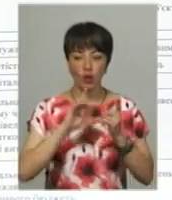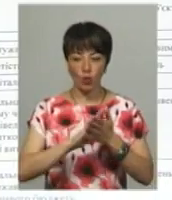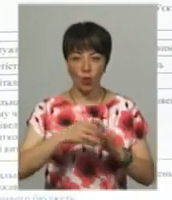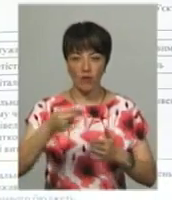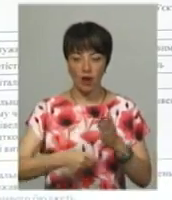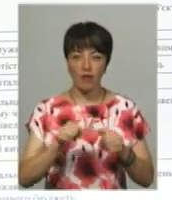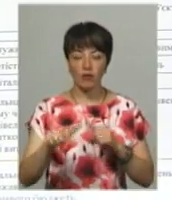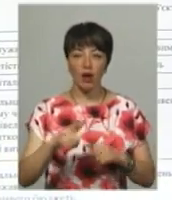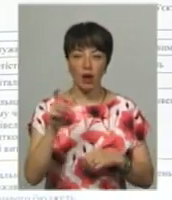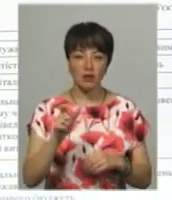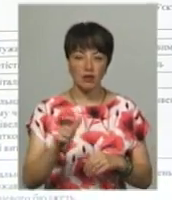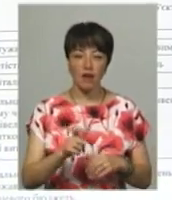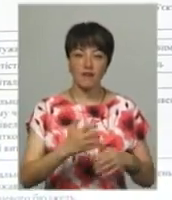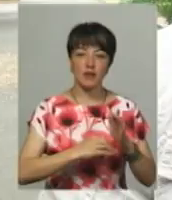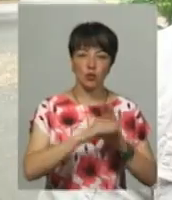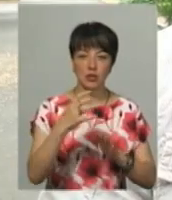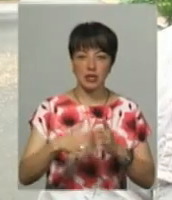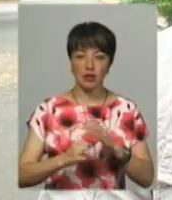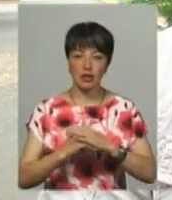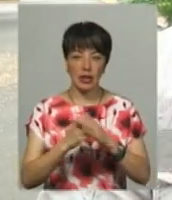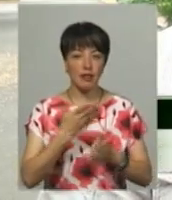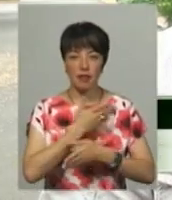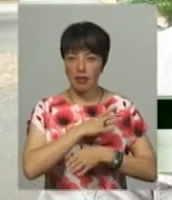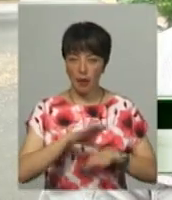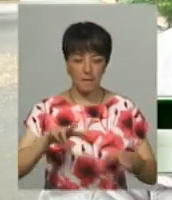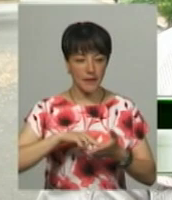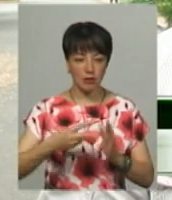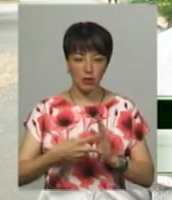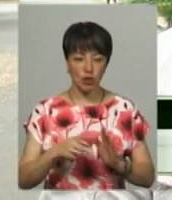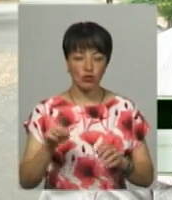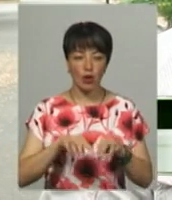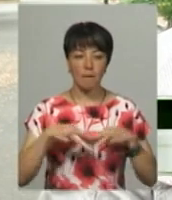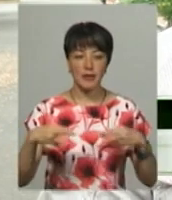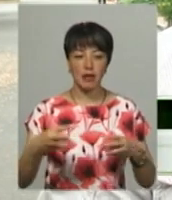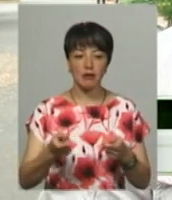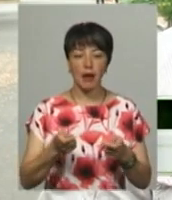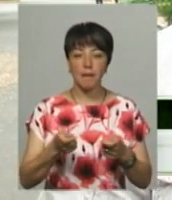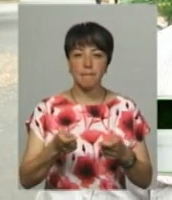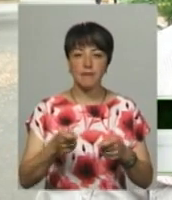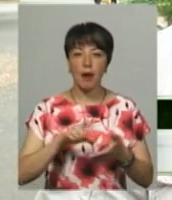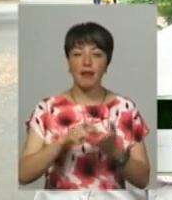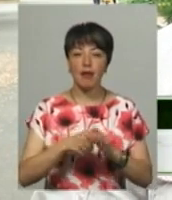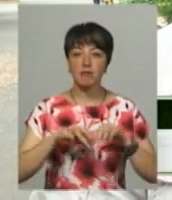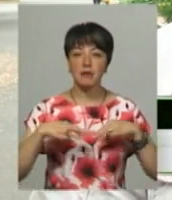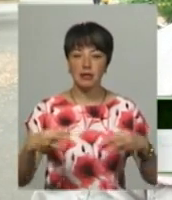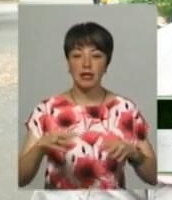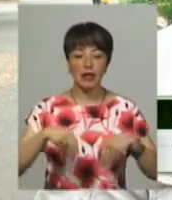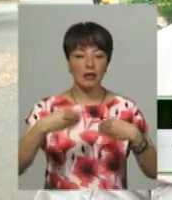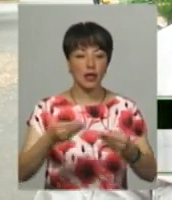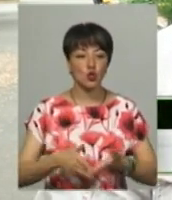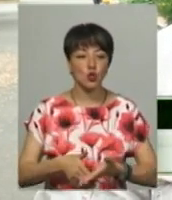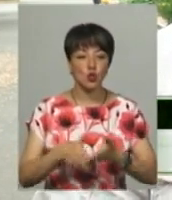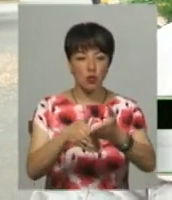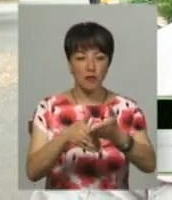на встановлення газогону високого і середнього тиску. Але передбачалося, що Кабінет міністрів України надасть субвенцію